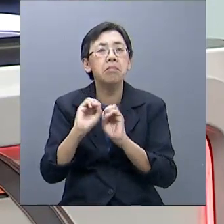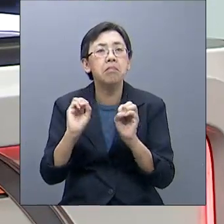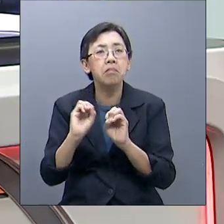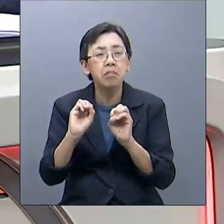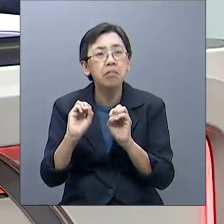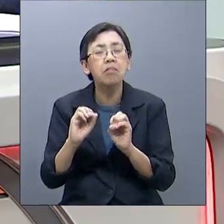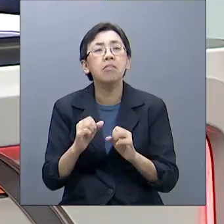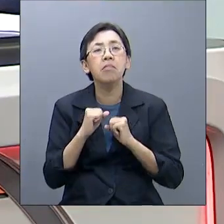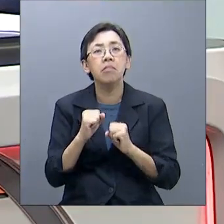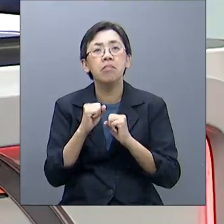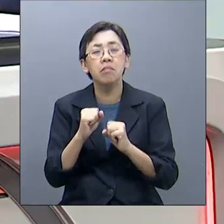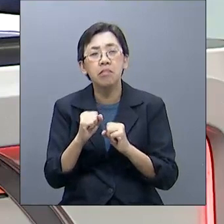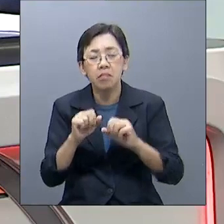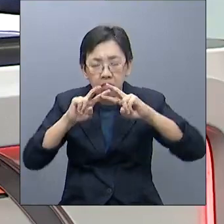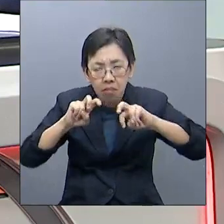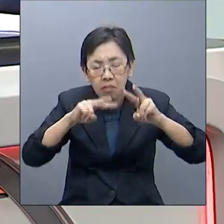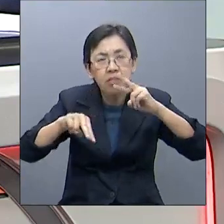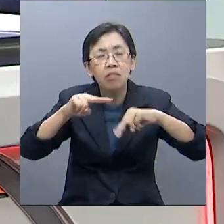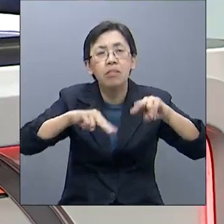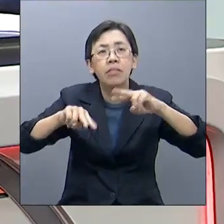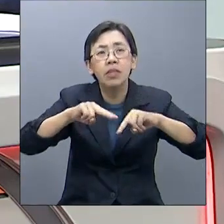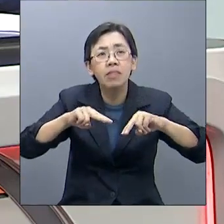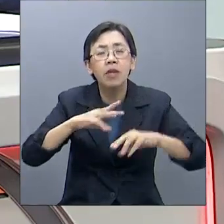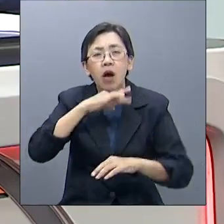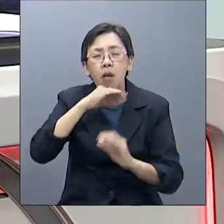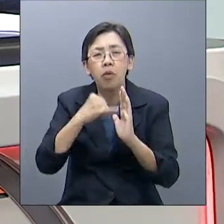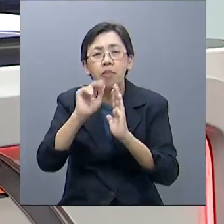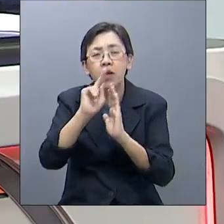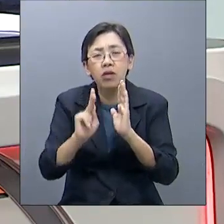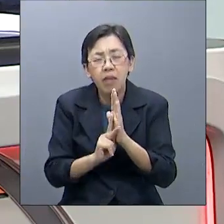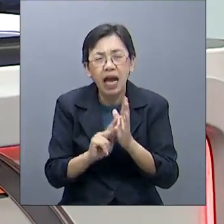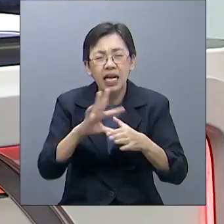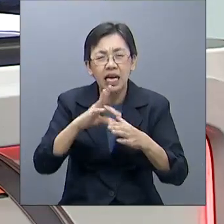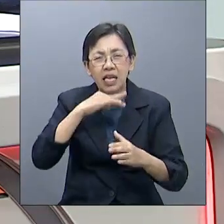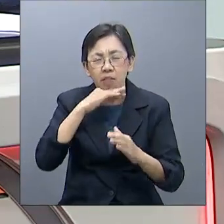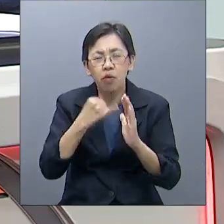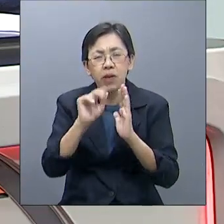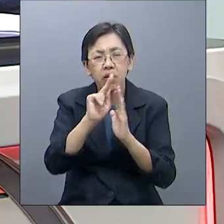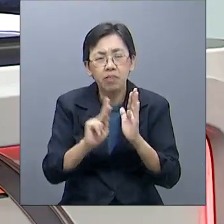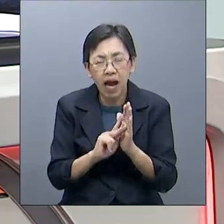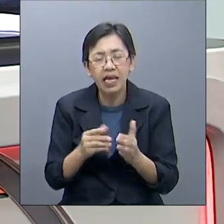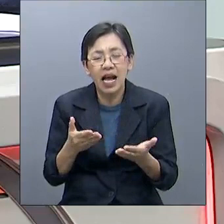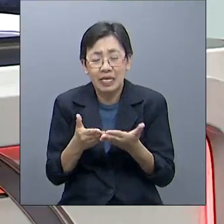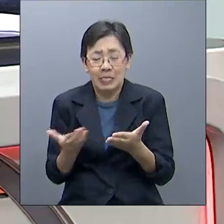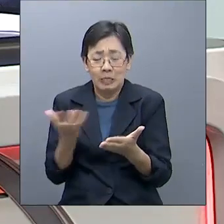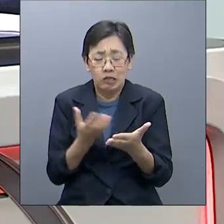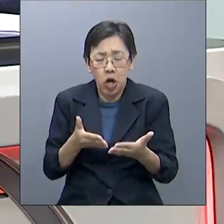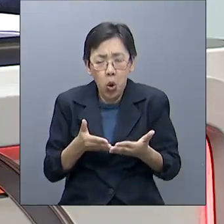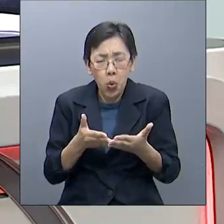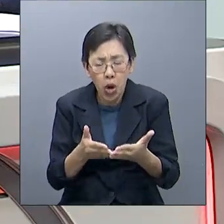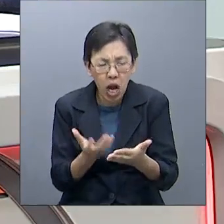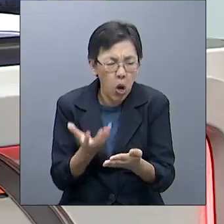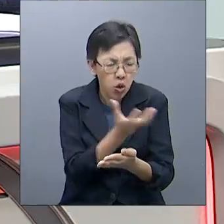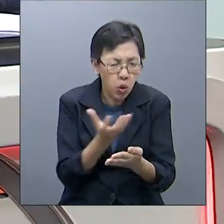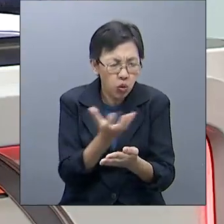การพยายามจะค้นหาว่าหมูเถื่อนที่ถูกขึ้นมาเทียบท่าผ่านท่าเรือแล้วไปอยู่ที่ไหนบ้างนะ